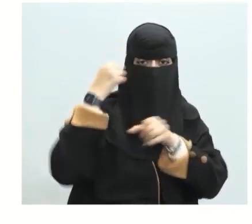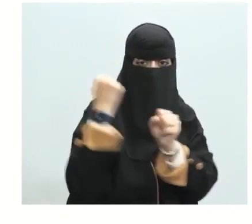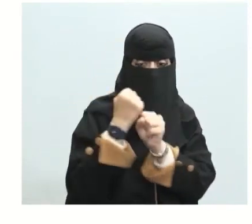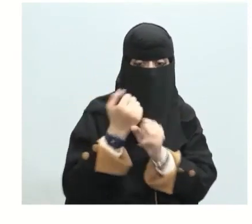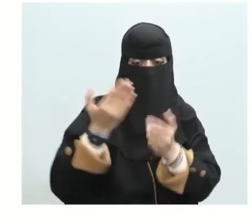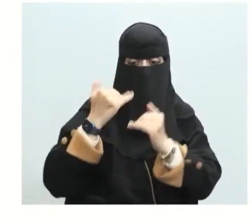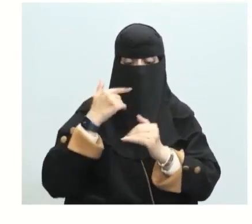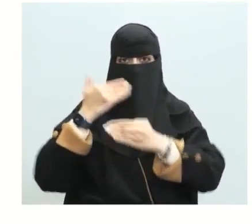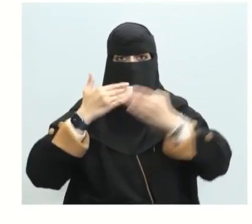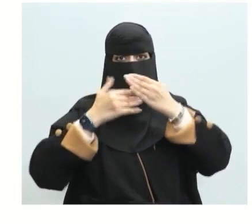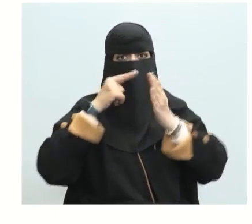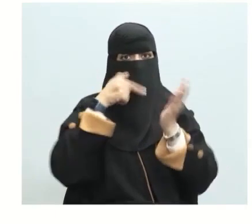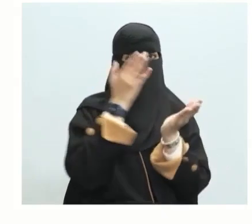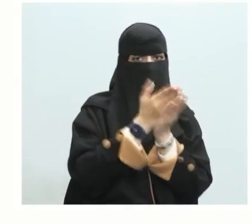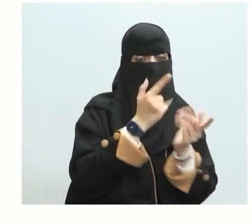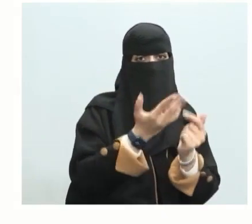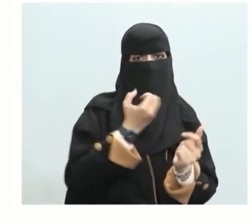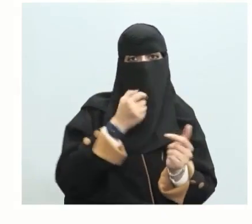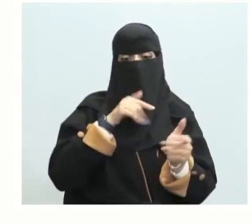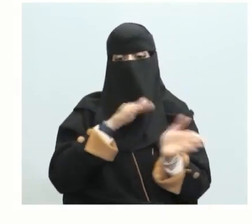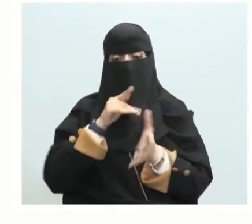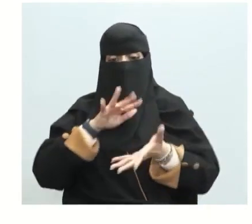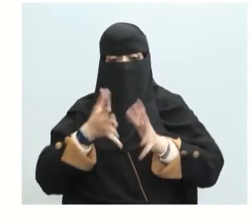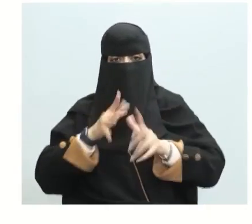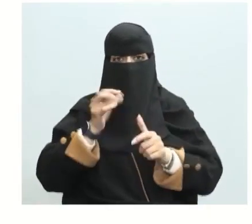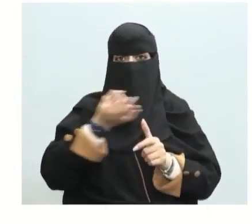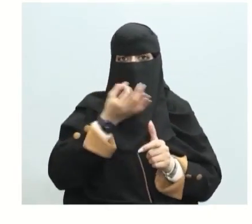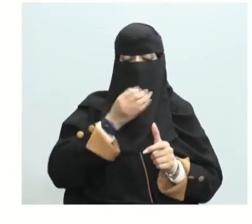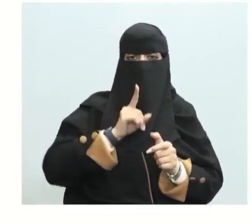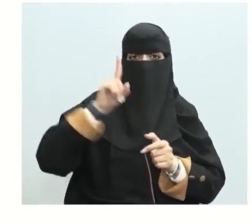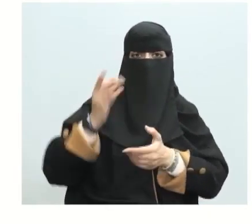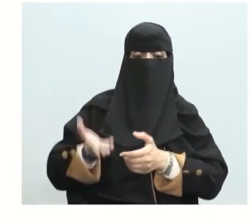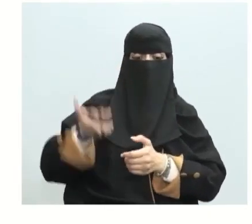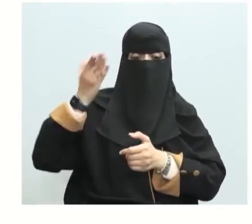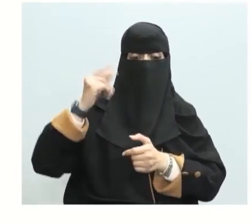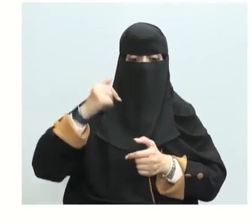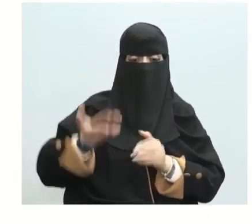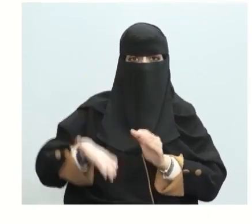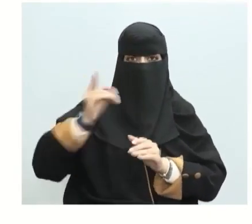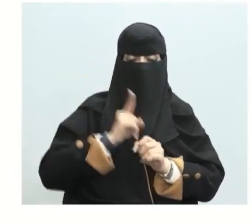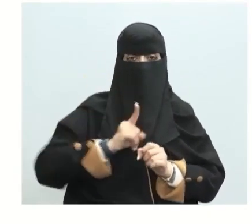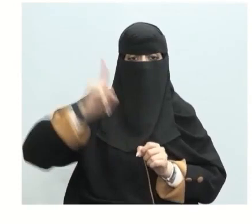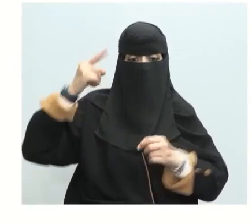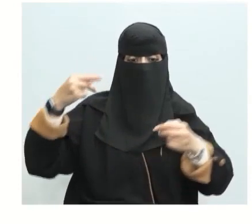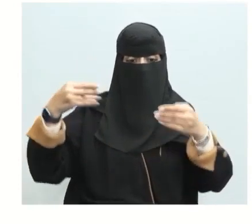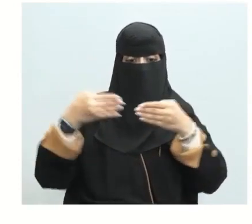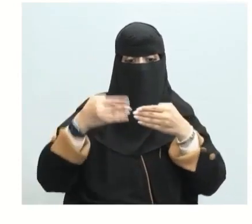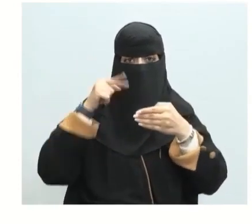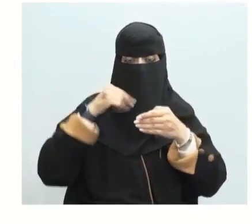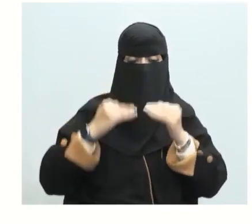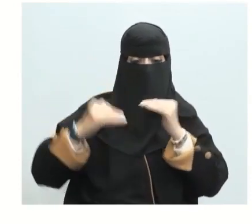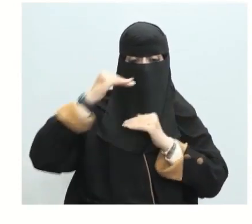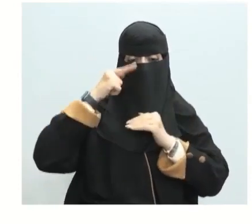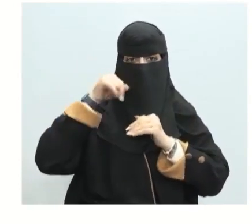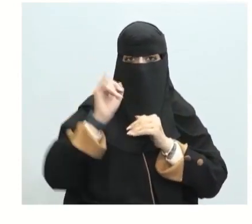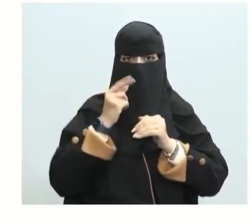المصداقيه وهنا سناتي ببعض الادله قال تعالى اعوذ بالله من الشيطان الرجيم يرفع الله الذين امنوا